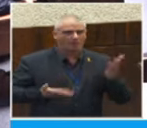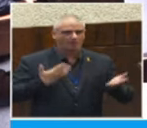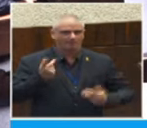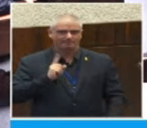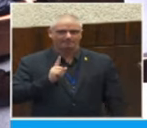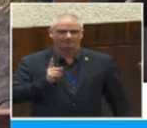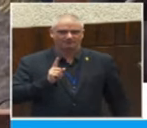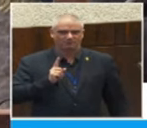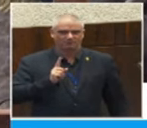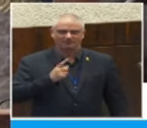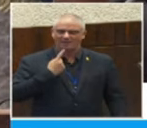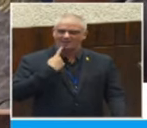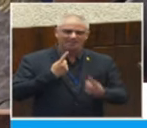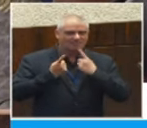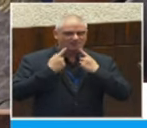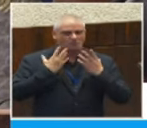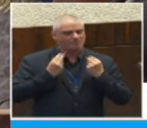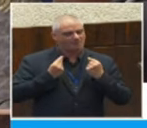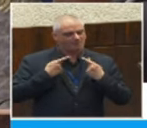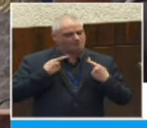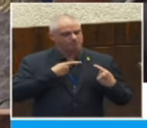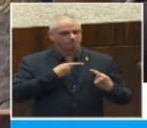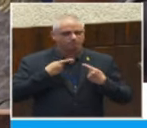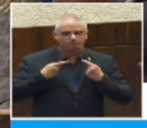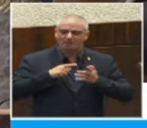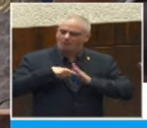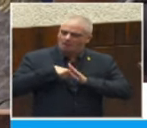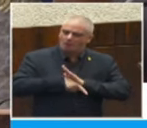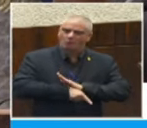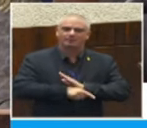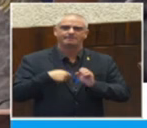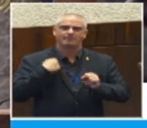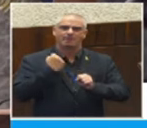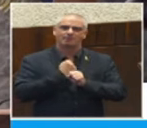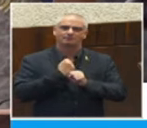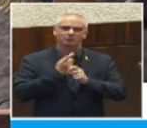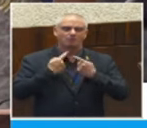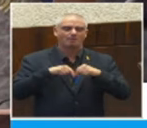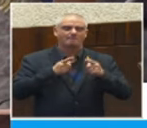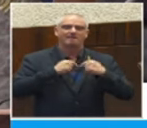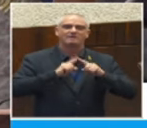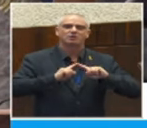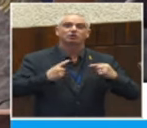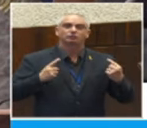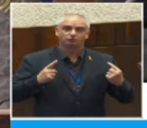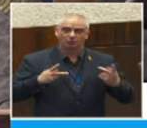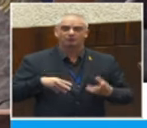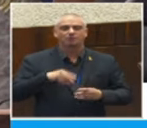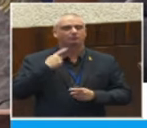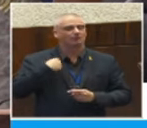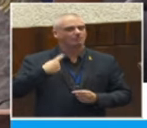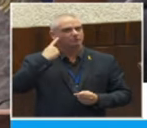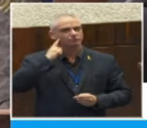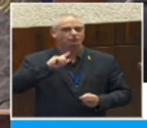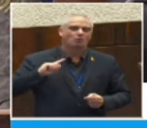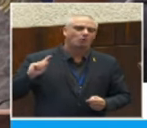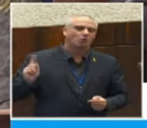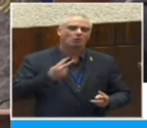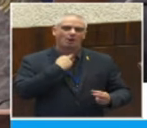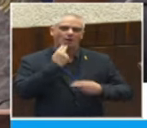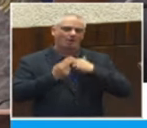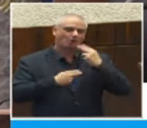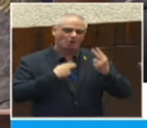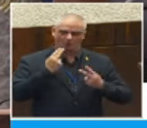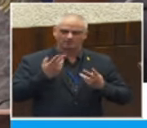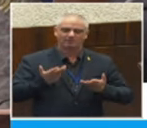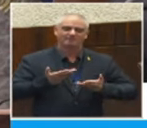דיונים רבים, ארוכים ועמוקים התקיימו בוועדות השונות, בהם נשמעו כל הקולות והתקבלו